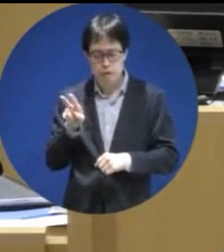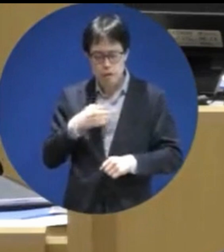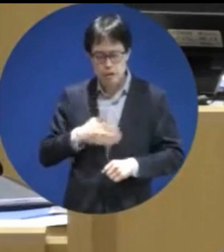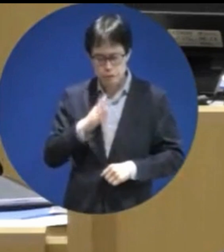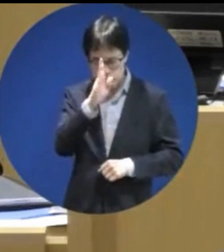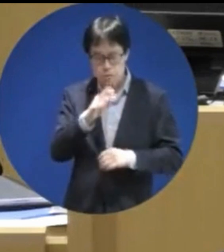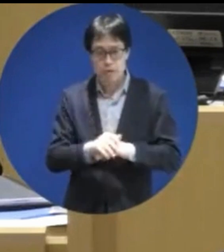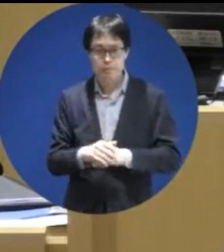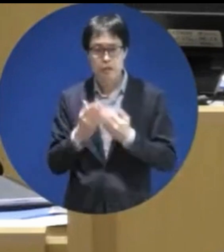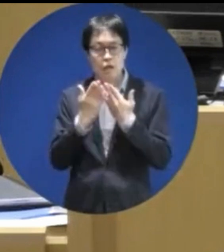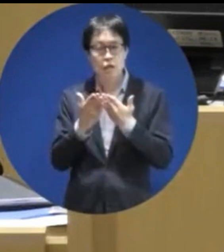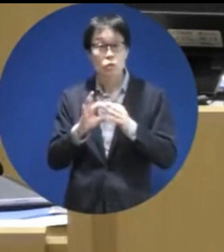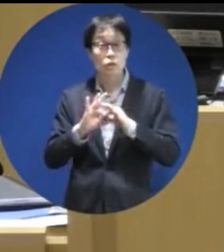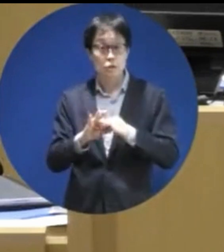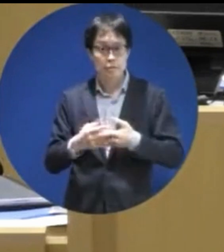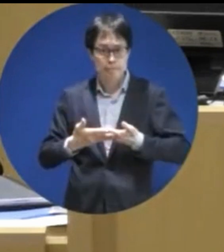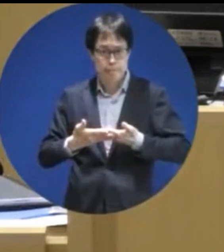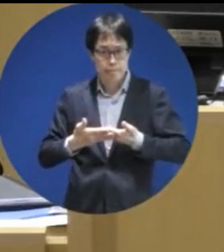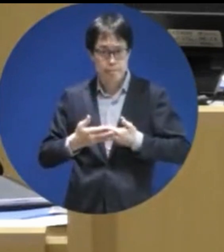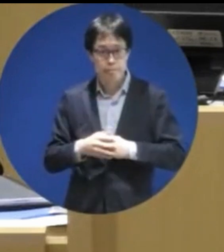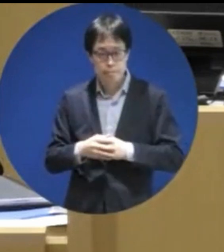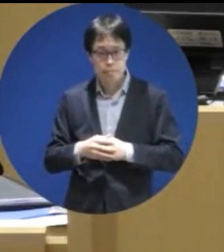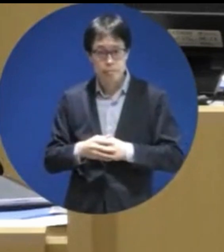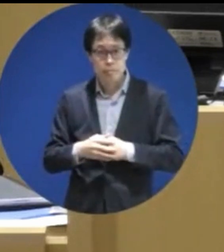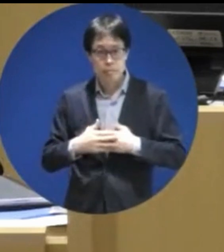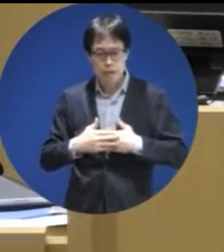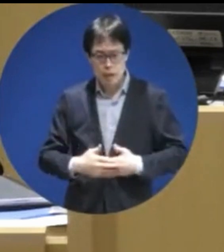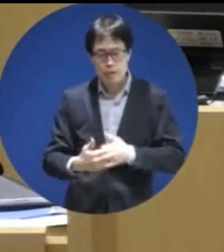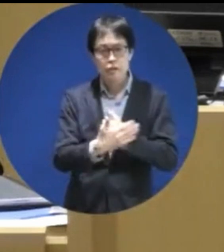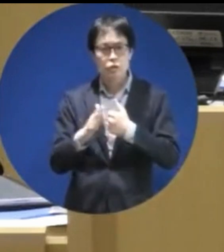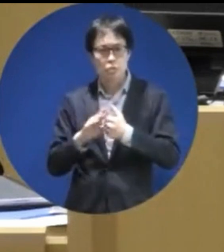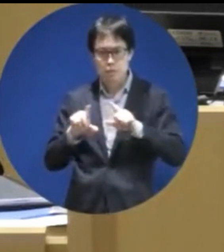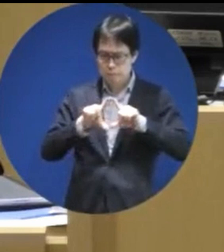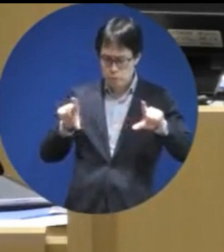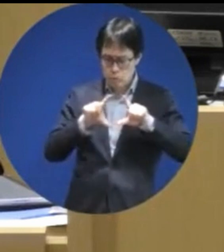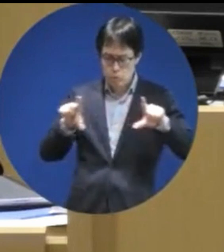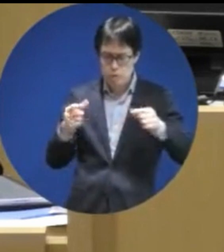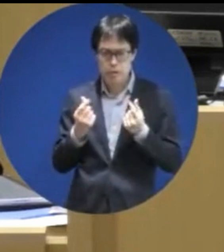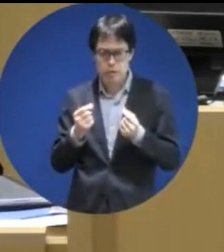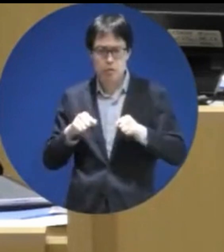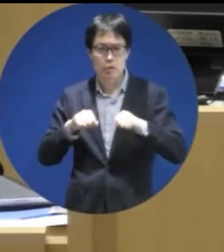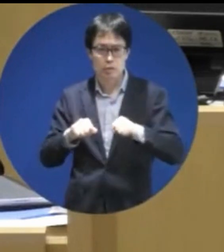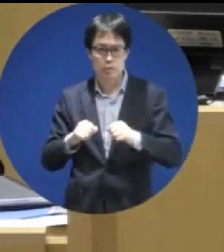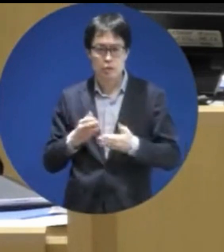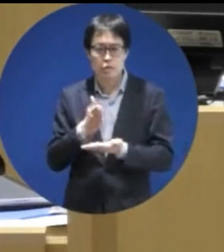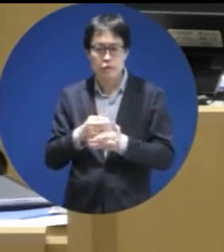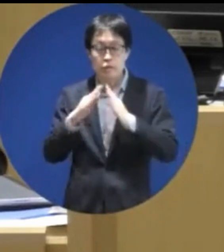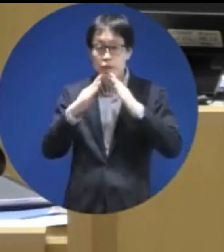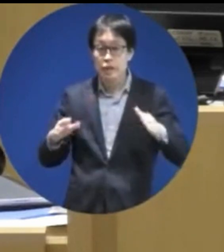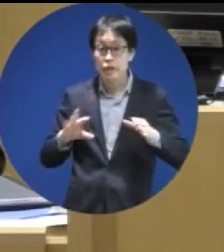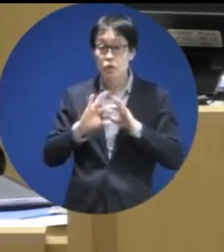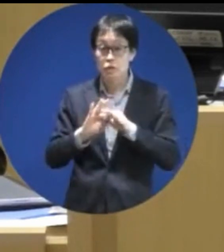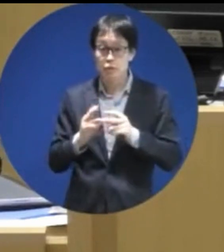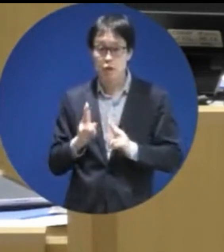。で、学校について安全の担保ということですけども、これ当然です。しっかりやっていきます。で、あとは説明会についてですけども、都